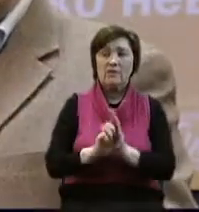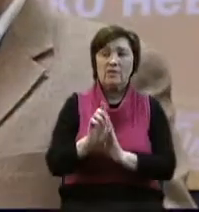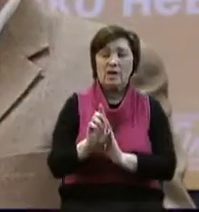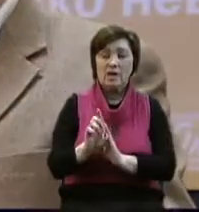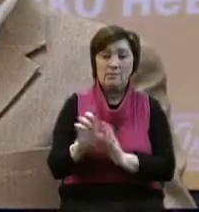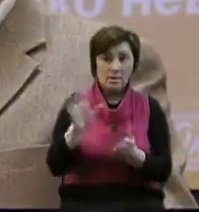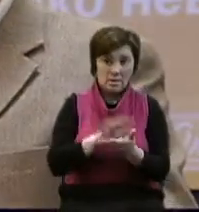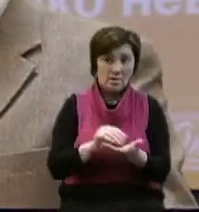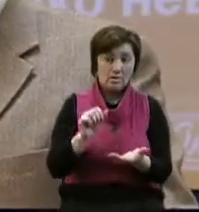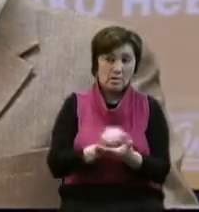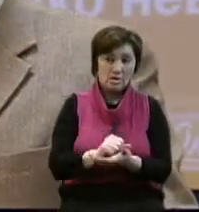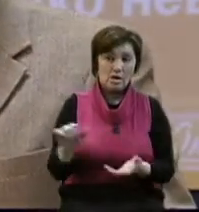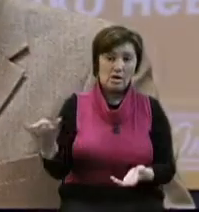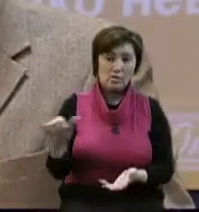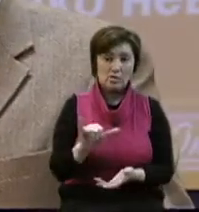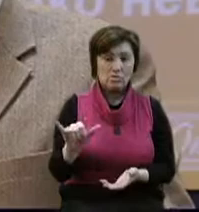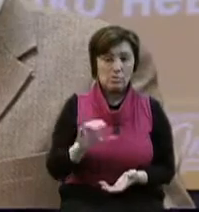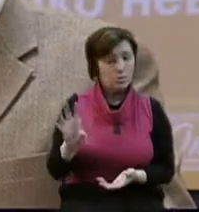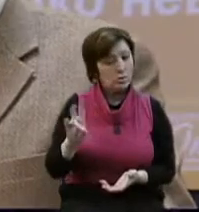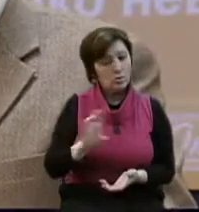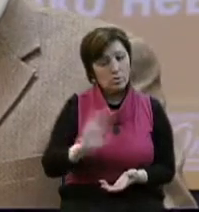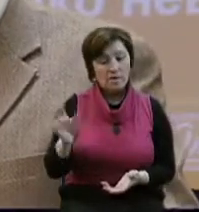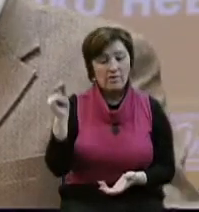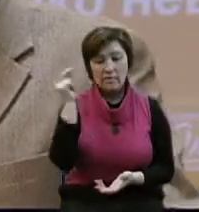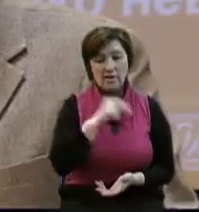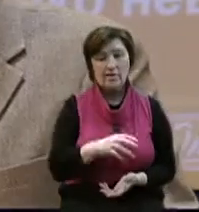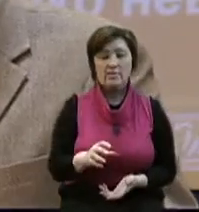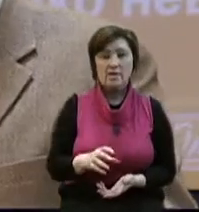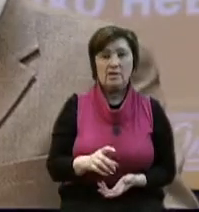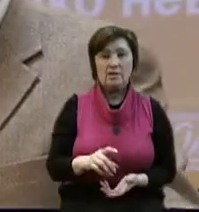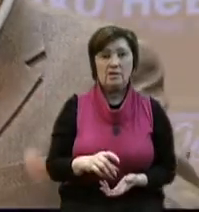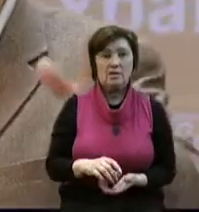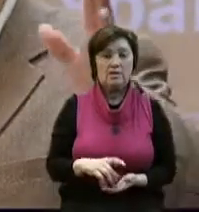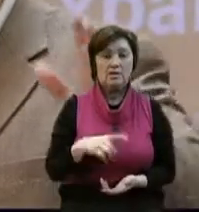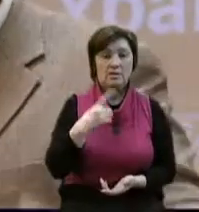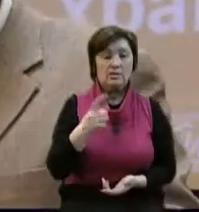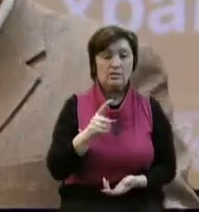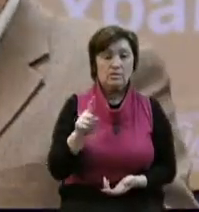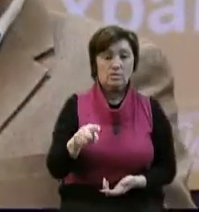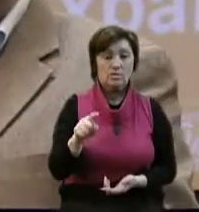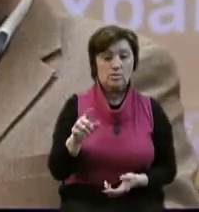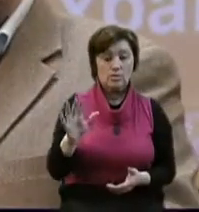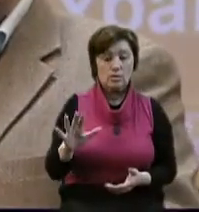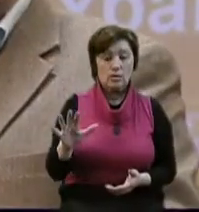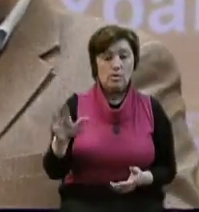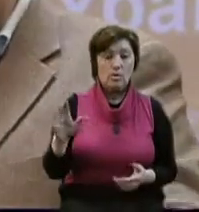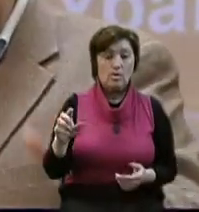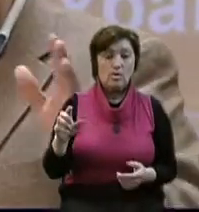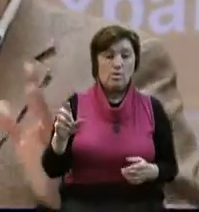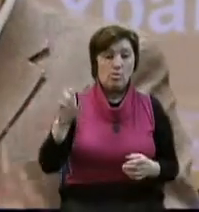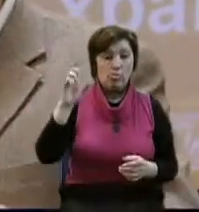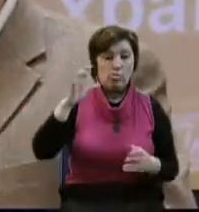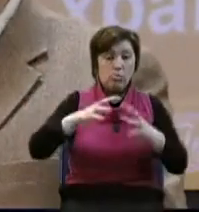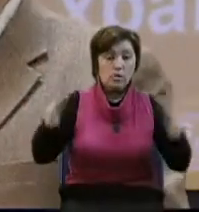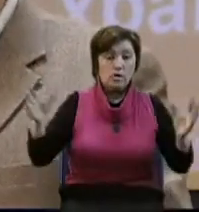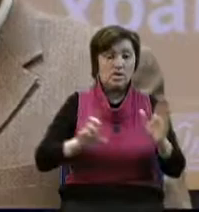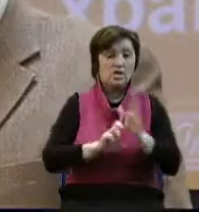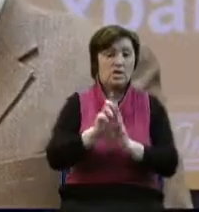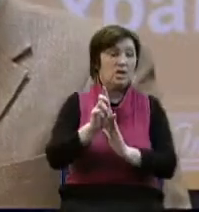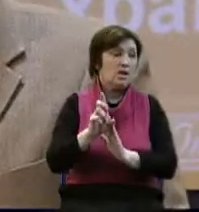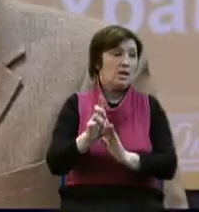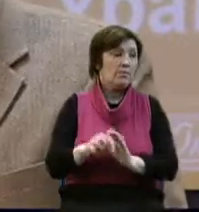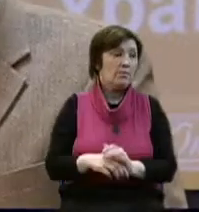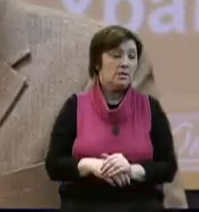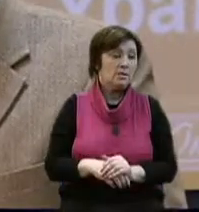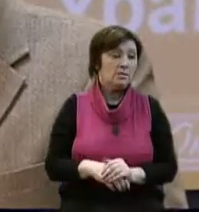субботу, однако невиновны. Но говорю вам, что здесь тот, кто больше храма. Второе, о чем говорит Иисус в